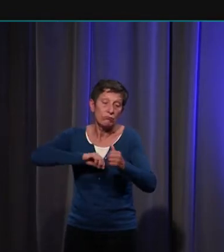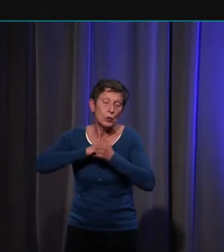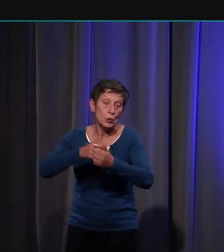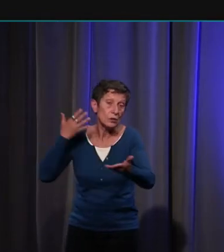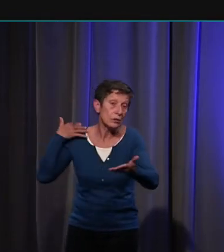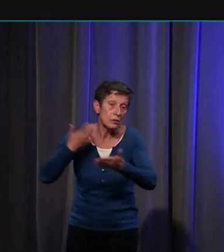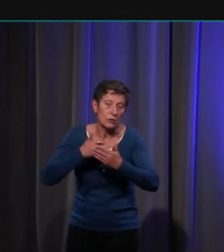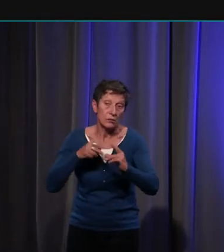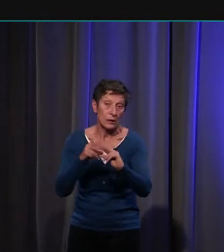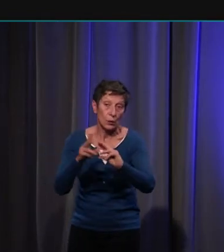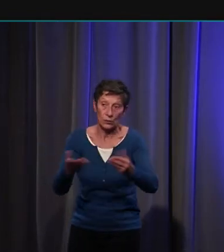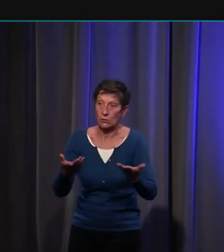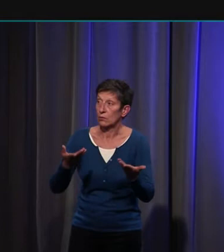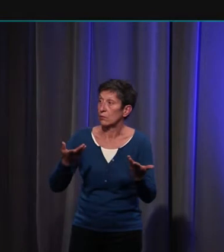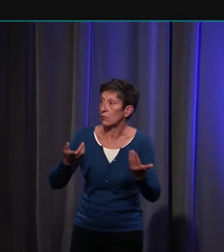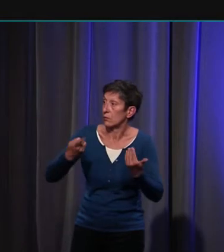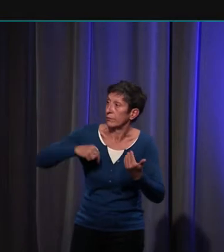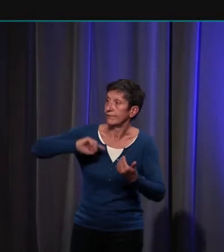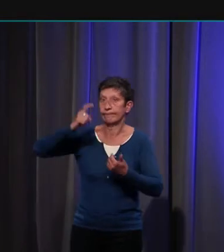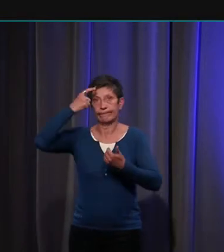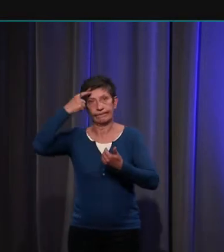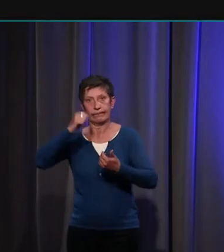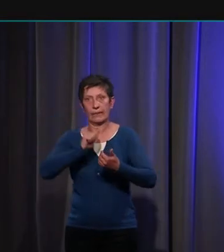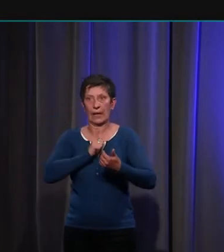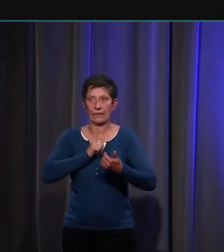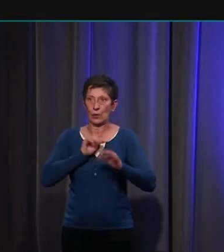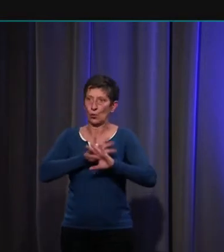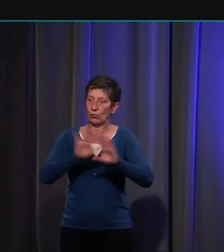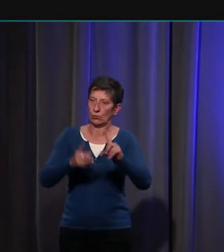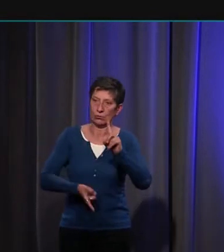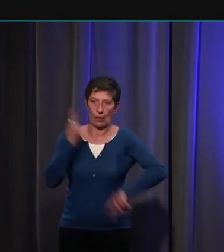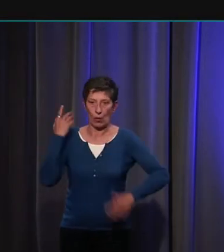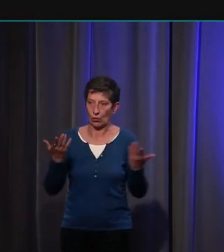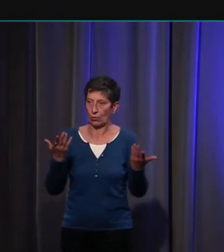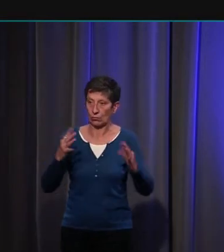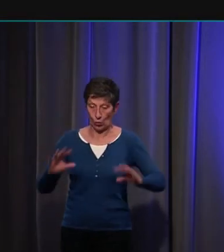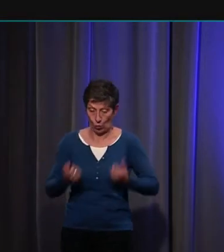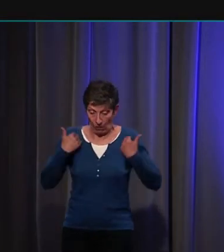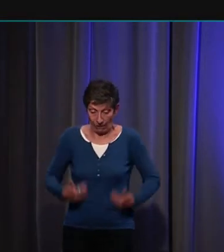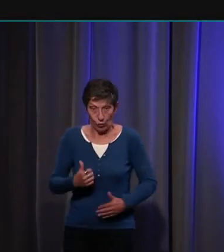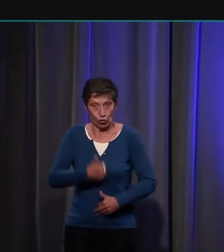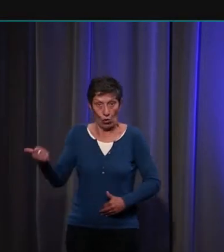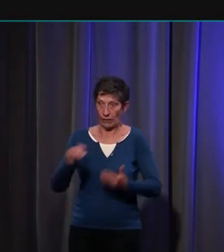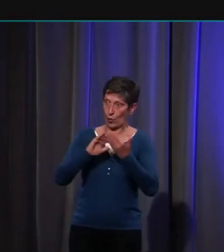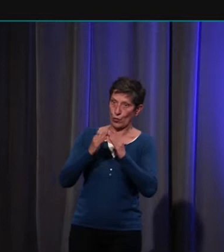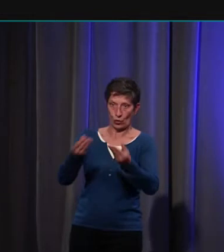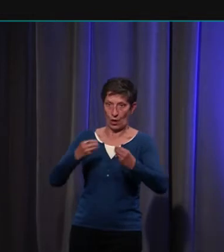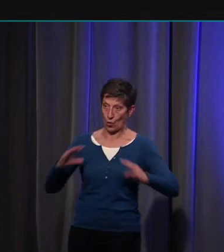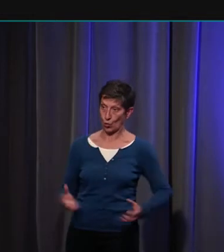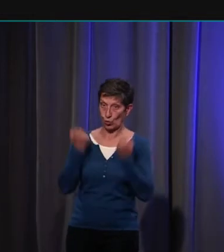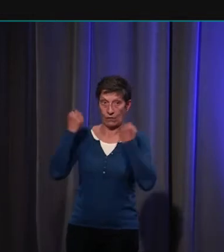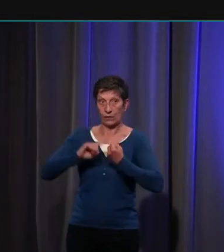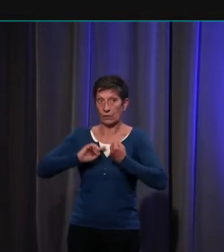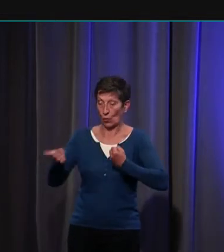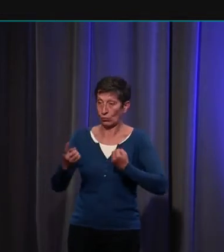conscience d'un individu est essentielle on se sauveront ceux d'al tout seul c'est pas la communauté qui va faire mon salut c'est l'état qui va me